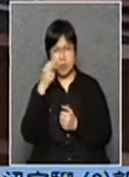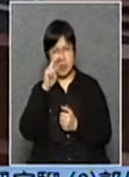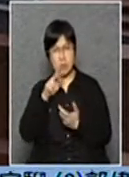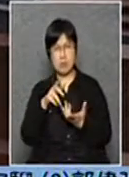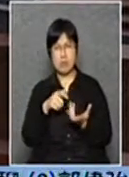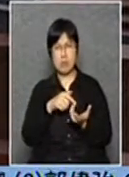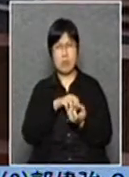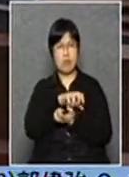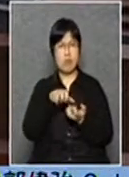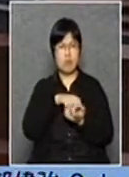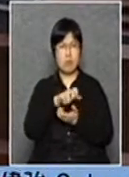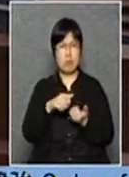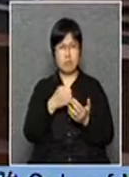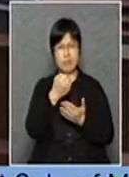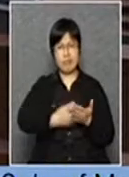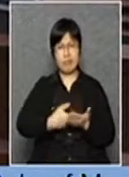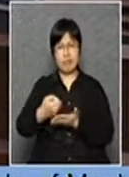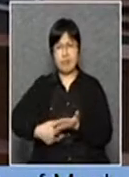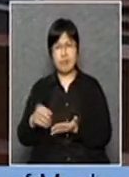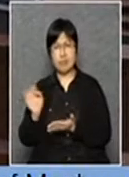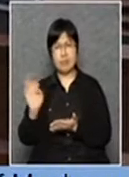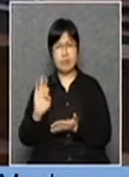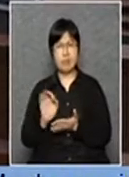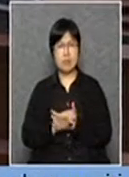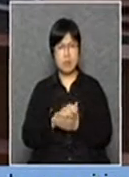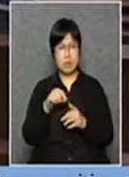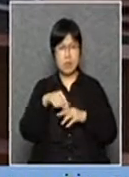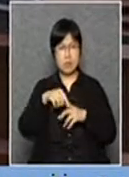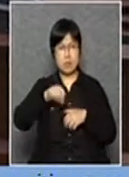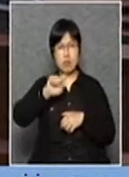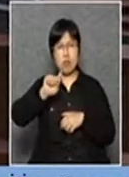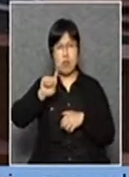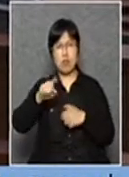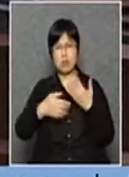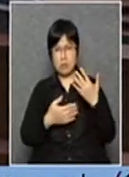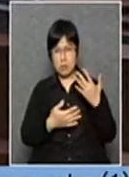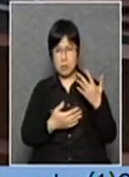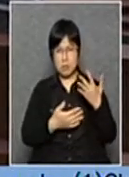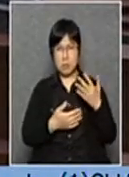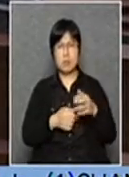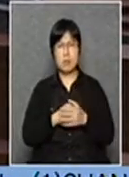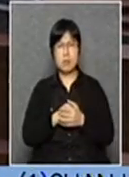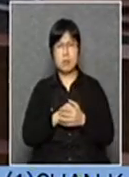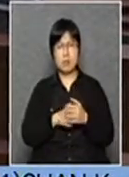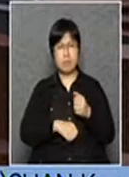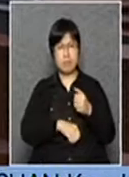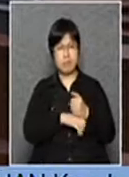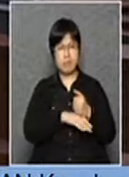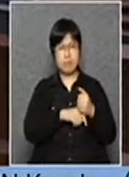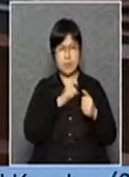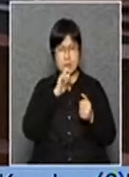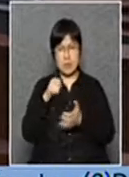大龍啦，冇規冇矩啦。咁啊，睇翻嗰啲基金點用咧？幾時係用所謂本？幾時係用息